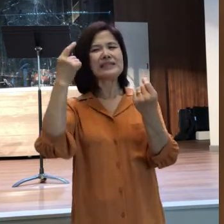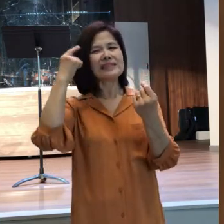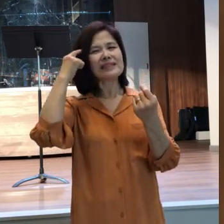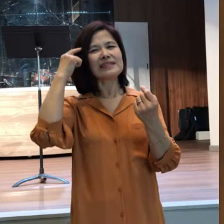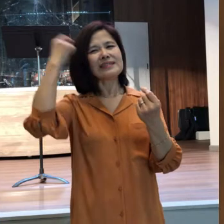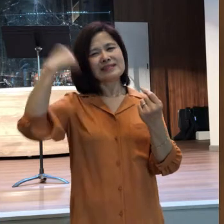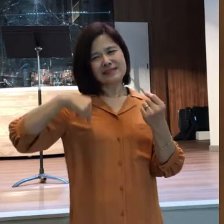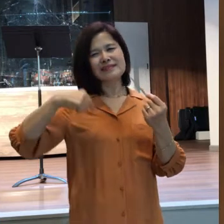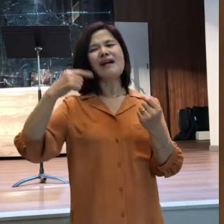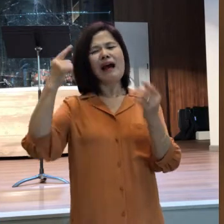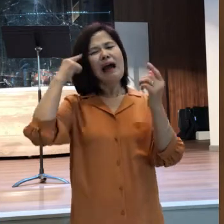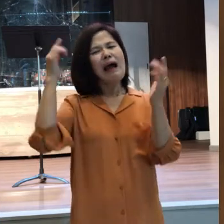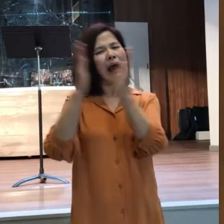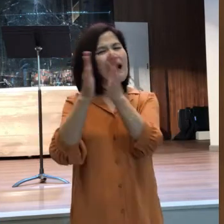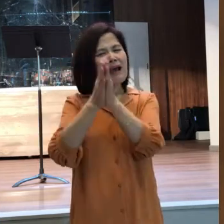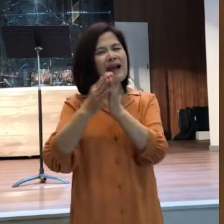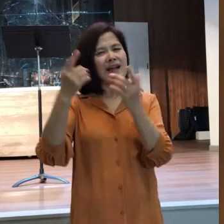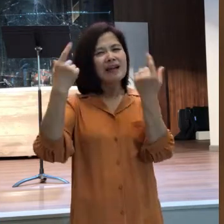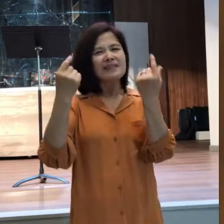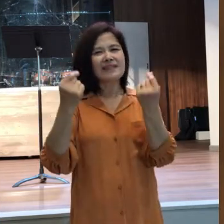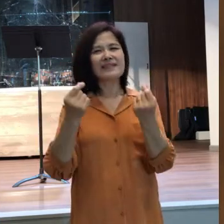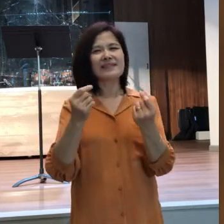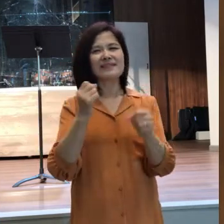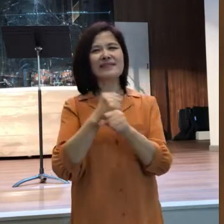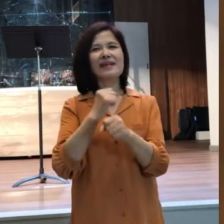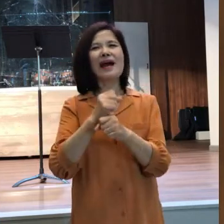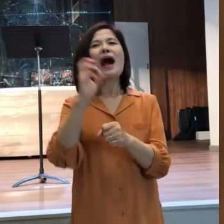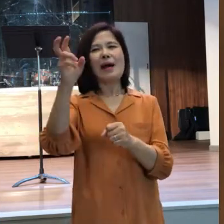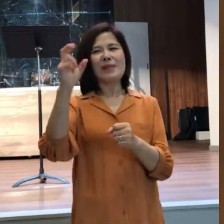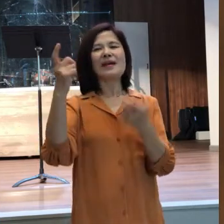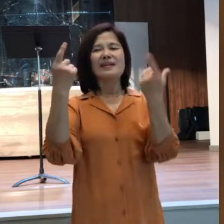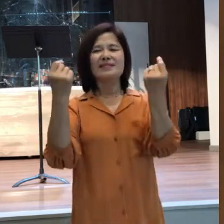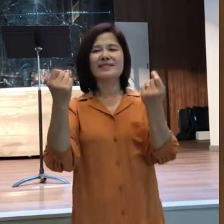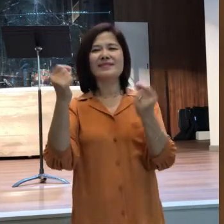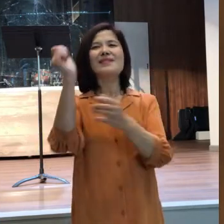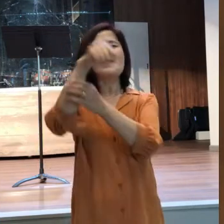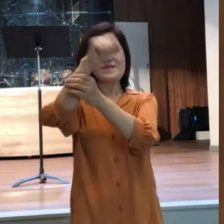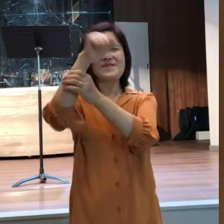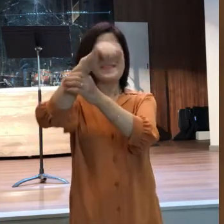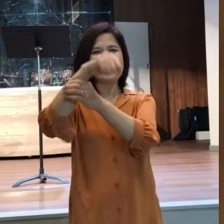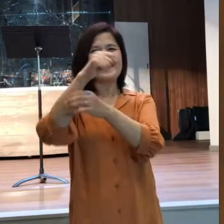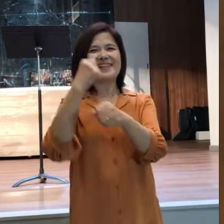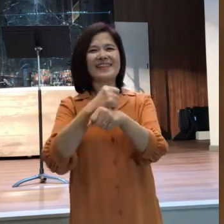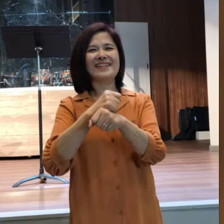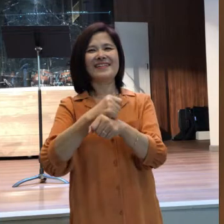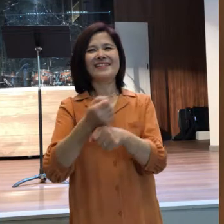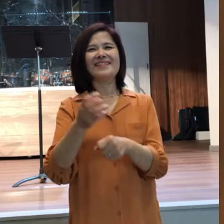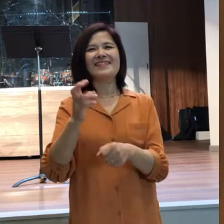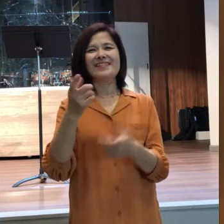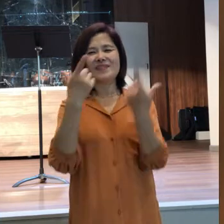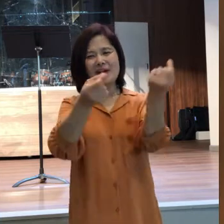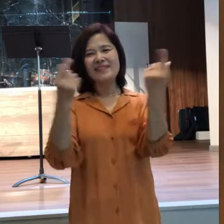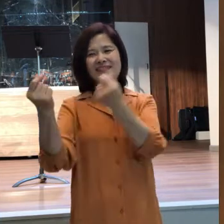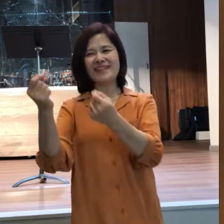있구나. 구나, 개치, 감사. 자, 다시 한번 복습. 시작.